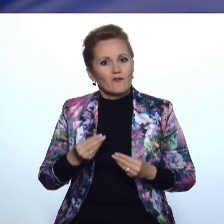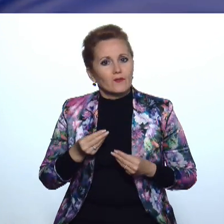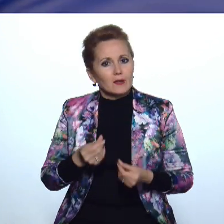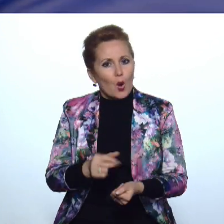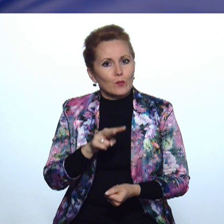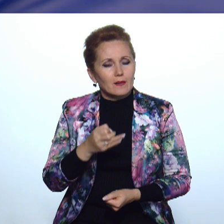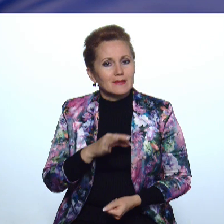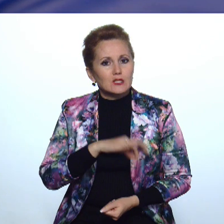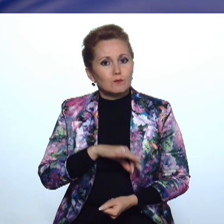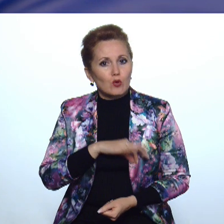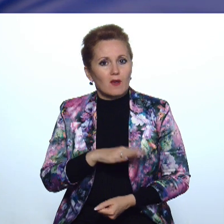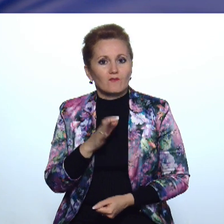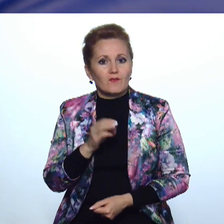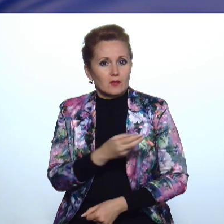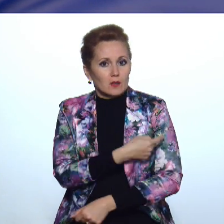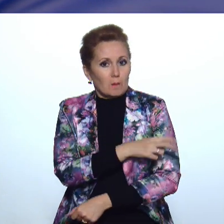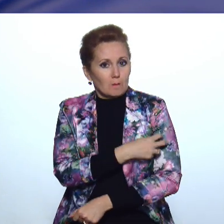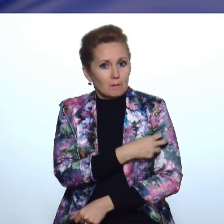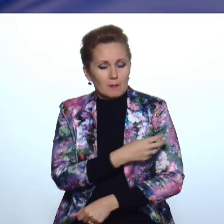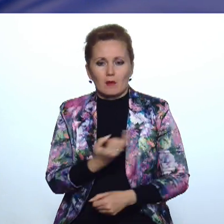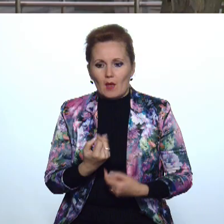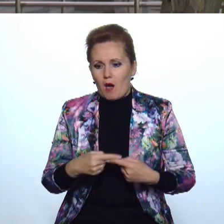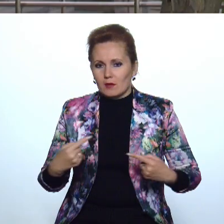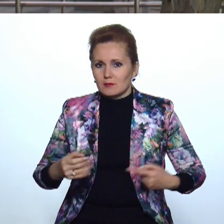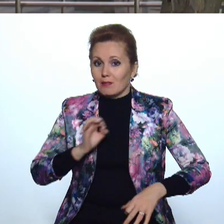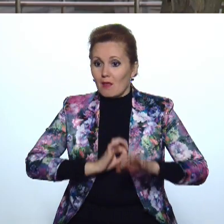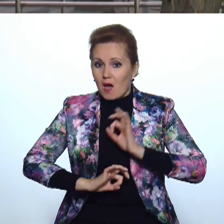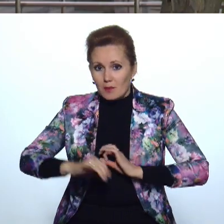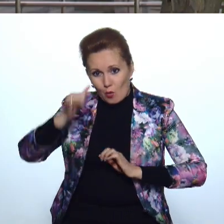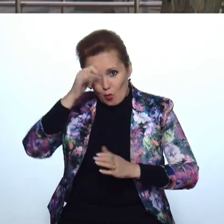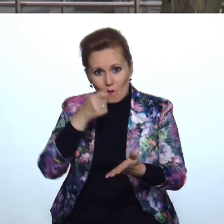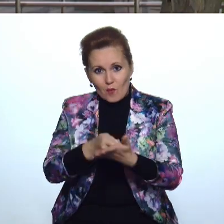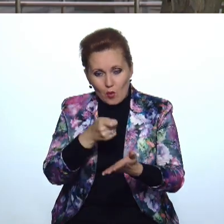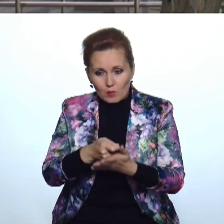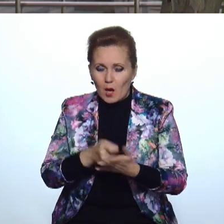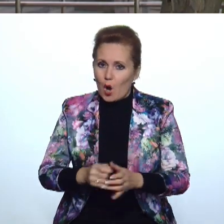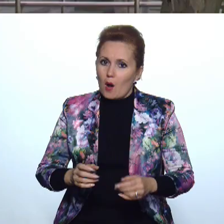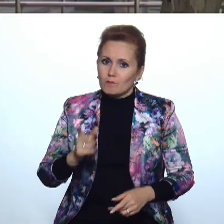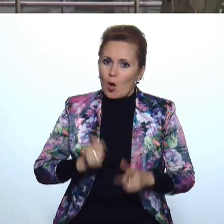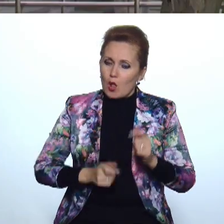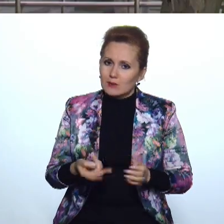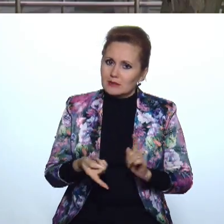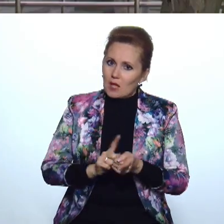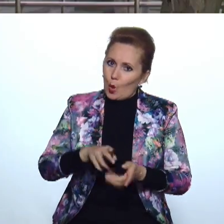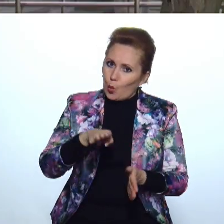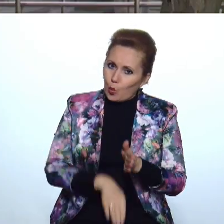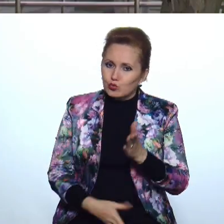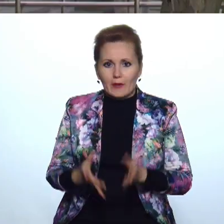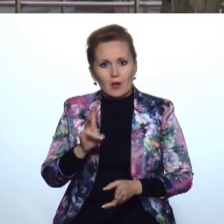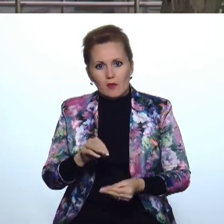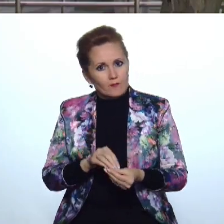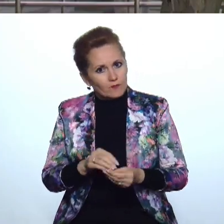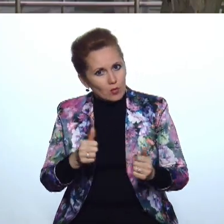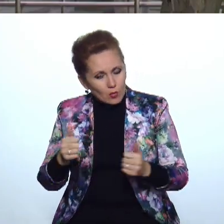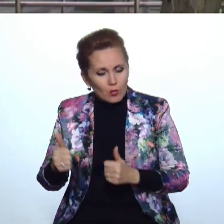ли использованные ветеринарные препараты на состав молока? Спектр увеличился проб на сегодняшний день в связи с изменением